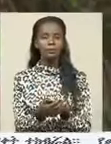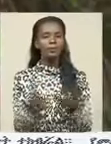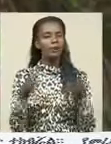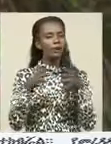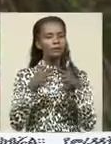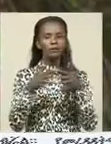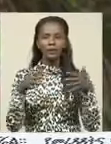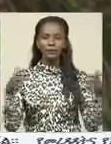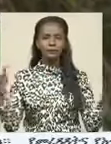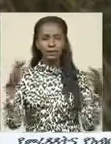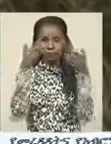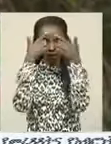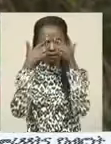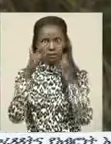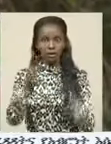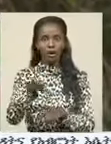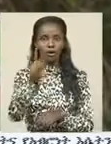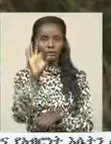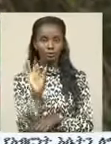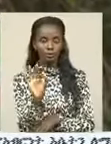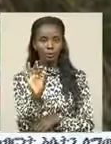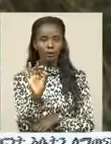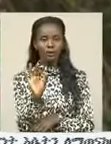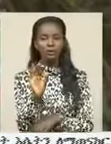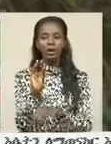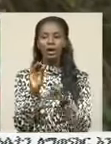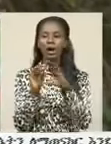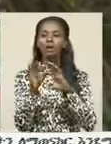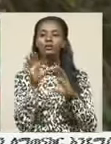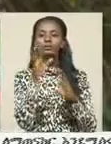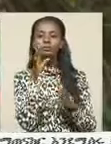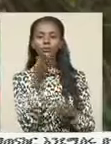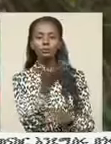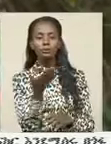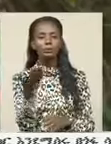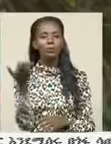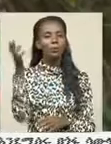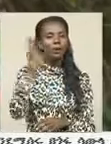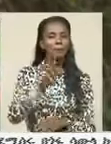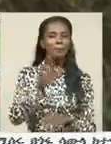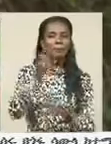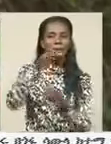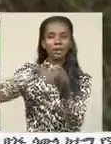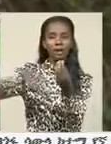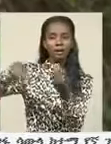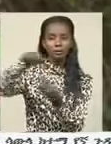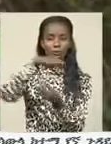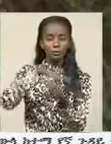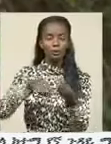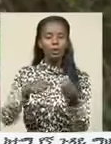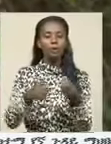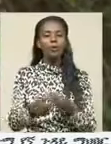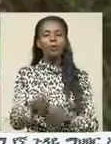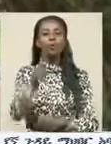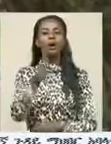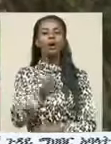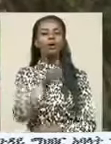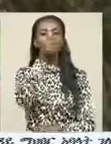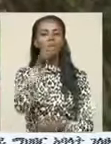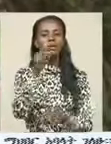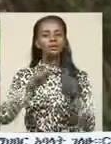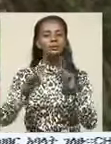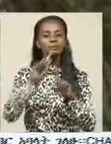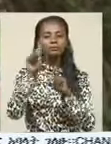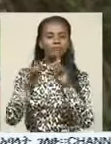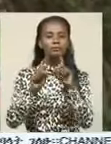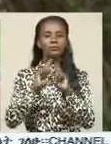ሰፊ እድል አግኝቶ ያልገቡትን ጉዳዮች ወይም በየአካባቢው ዋና ዋና የህዝብ